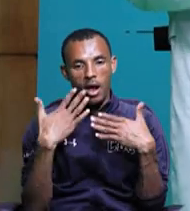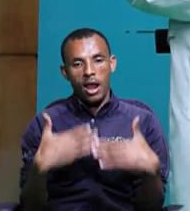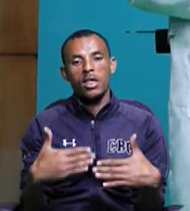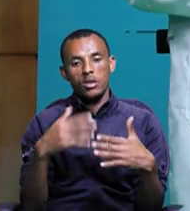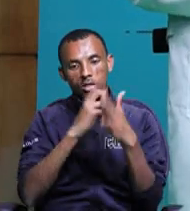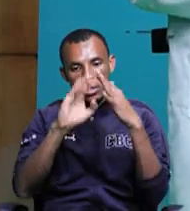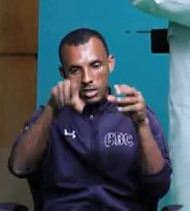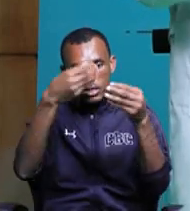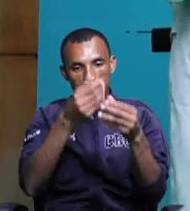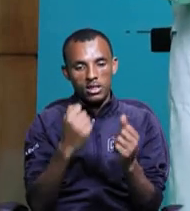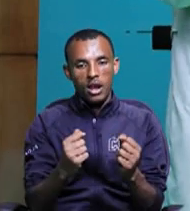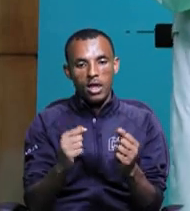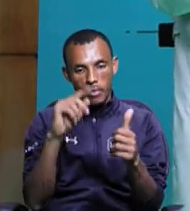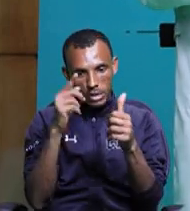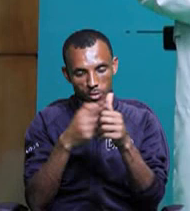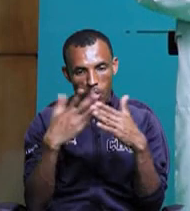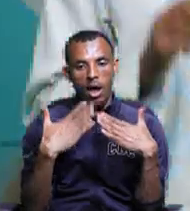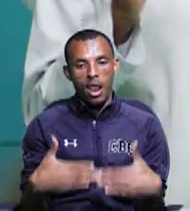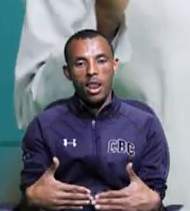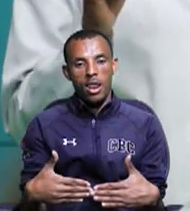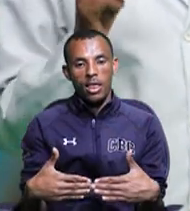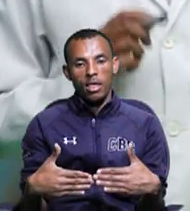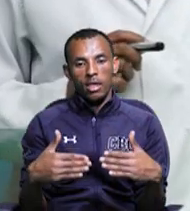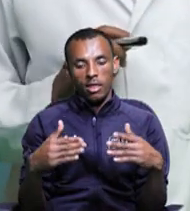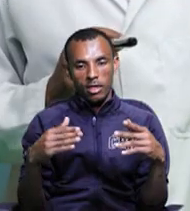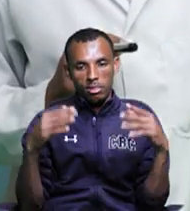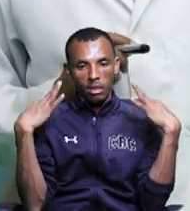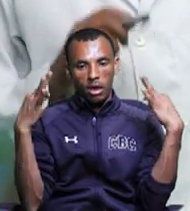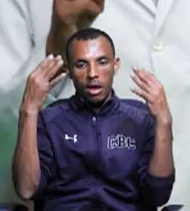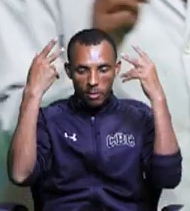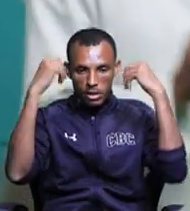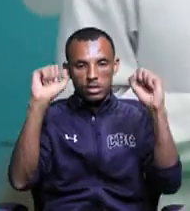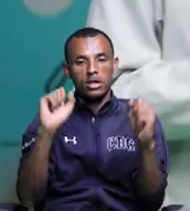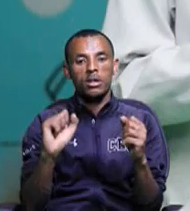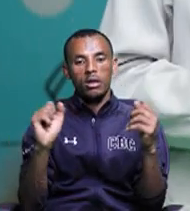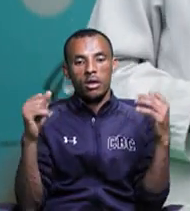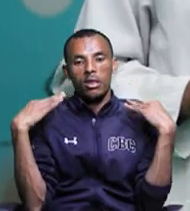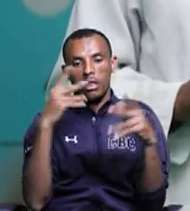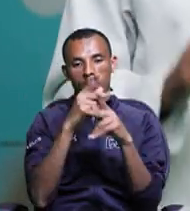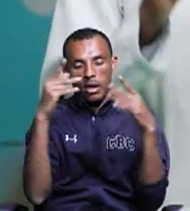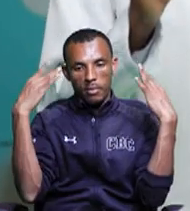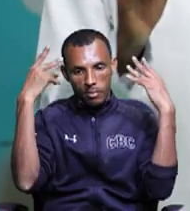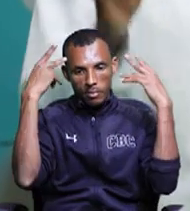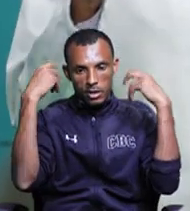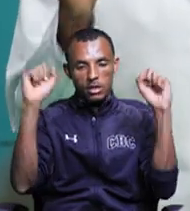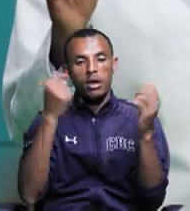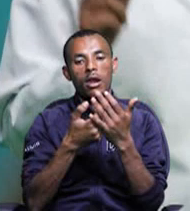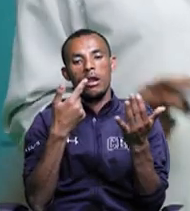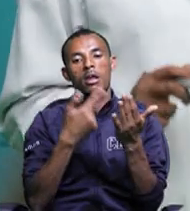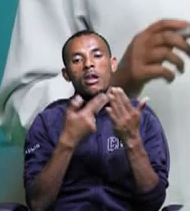ውሳኔ ይሰጥ ይችላል። የመጀመሪያው አካል ጤና ሚኒስቴር ነው። የጤና ጥበቃ ሚኒስትር